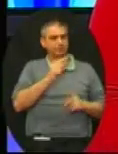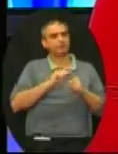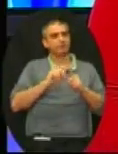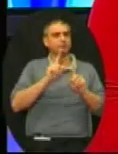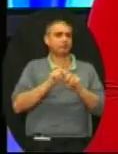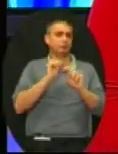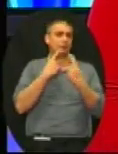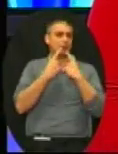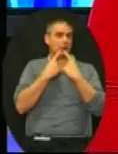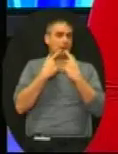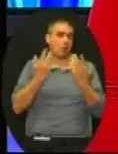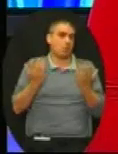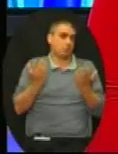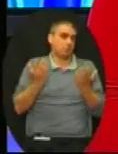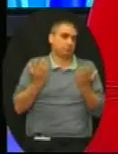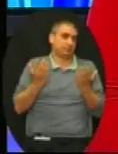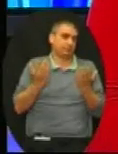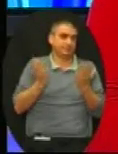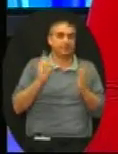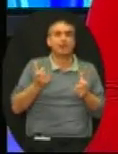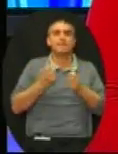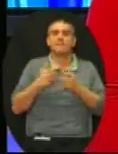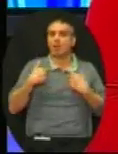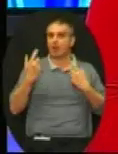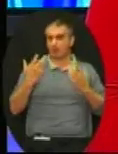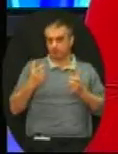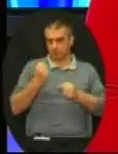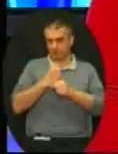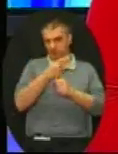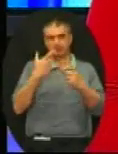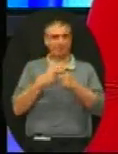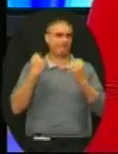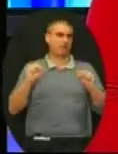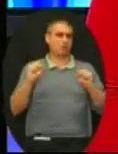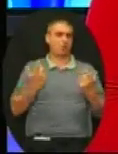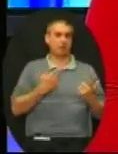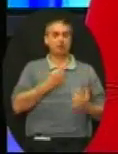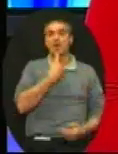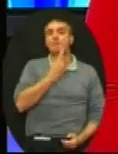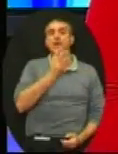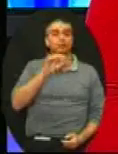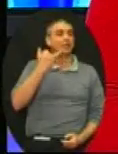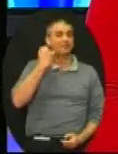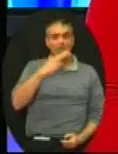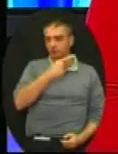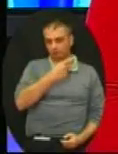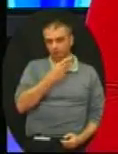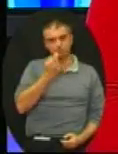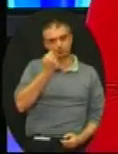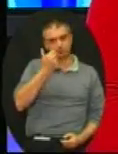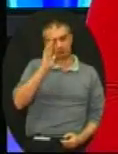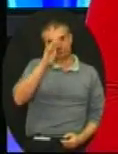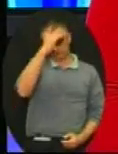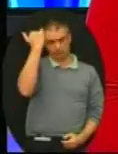של דיאלוג. אני חושבת גם שכמפלגה דמוקרטית, האמירה של בוז'י הייתה הלכה קצת יותר